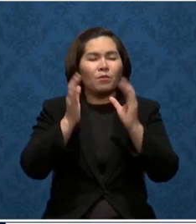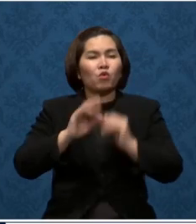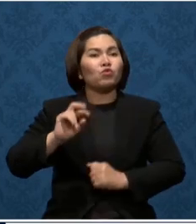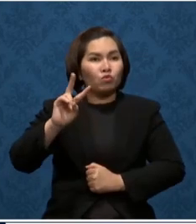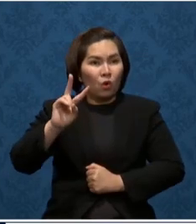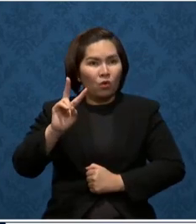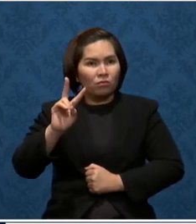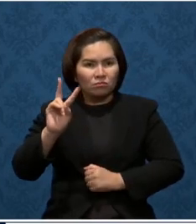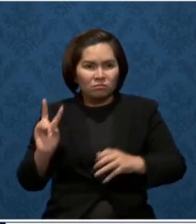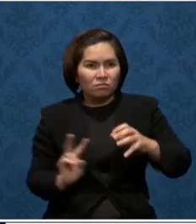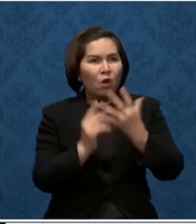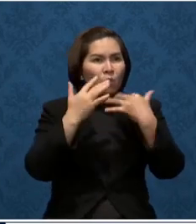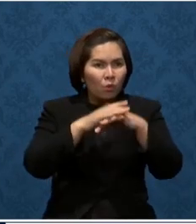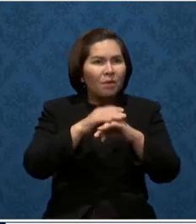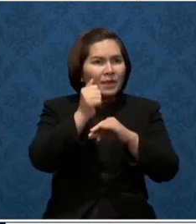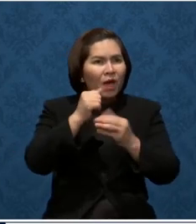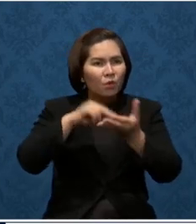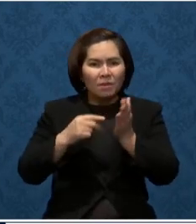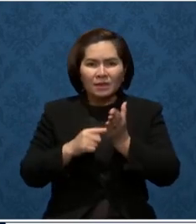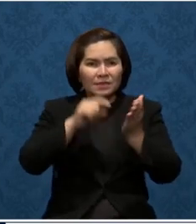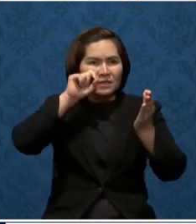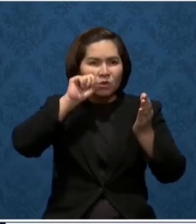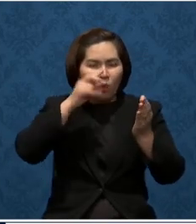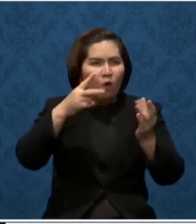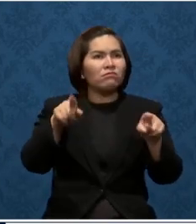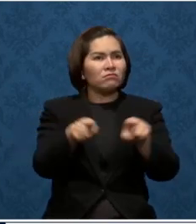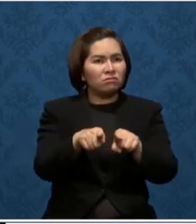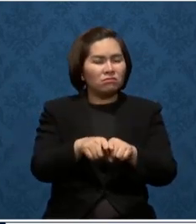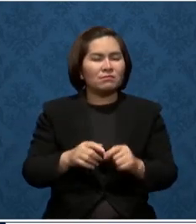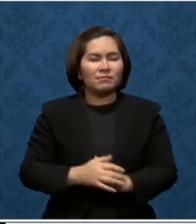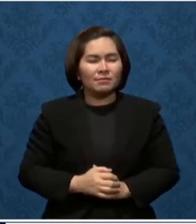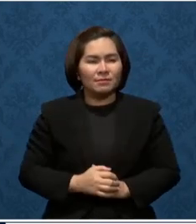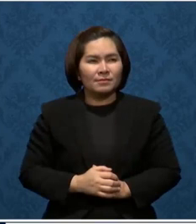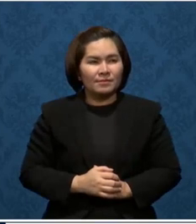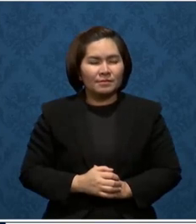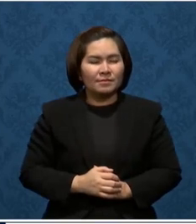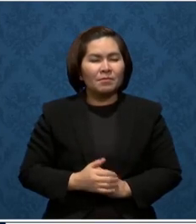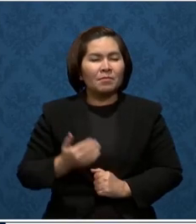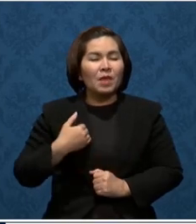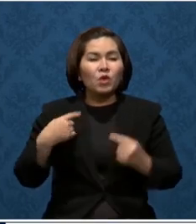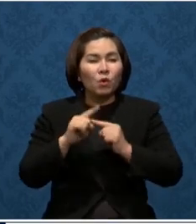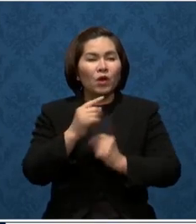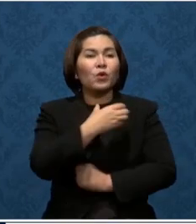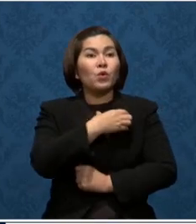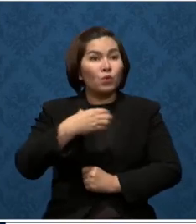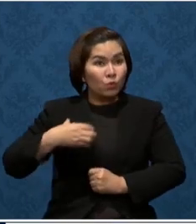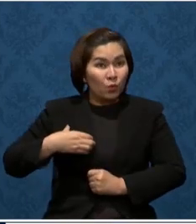นี่คือการเสนอซ้ำและที่ตามมาก็คือท่านเอกกับข้า